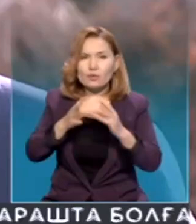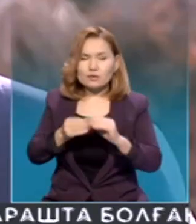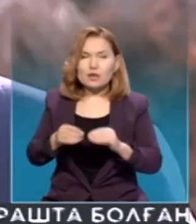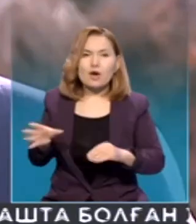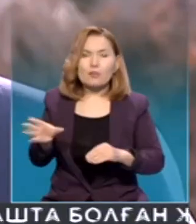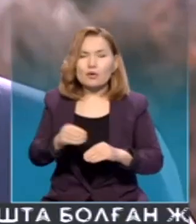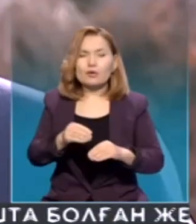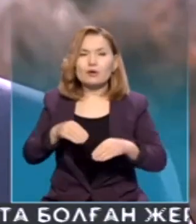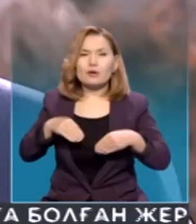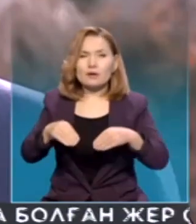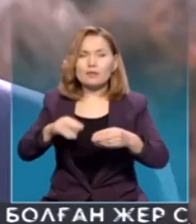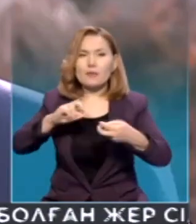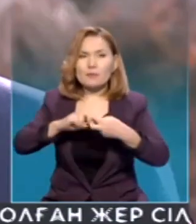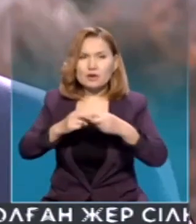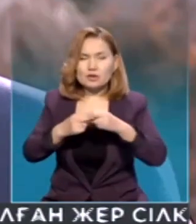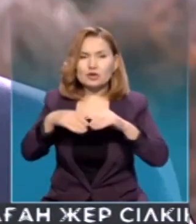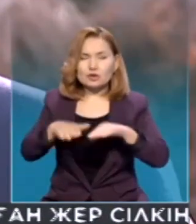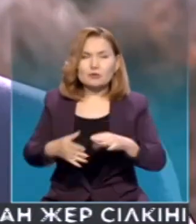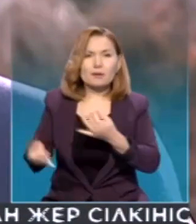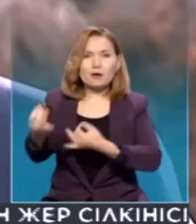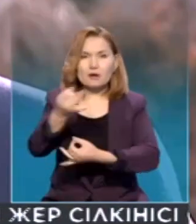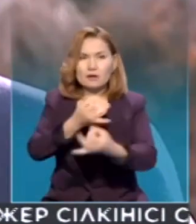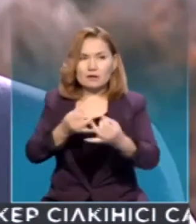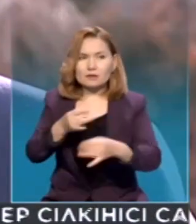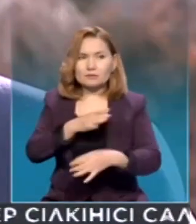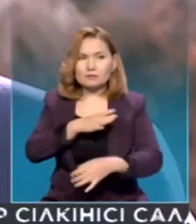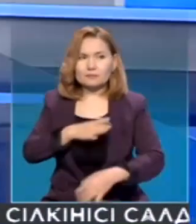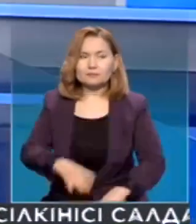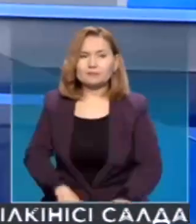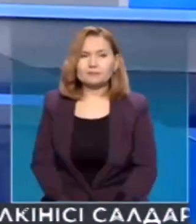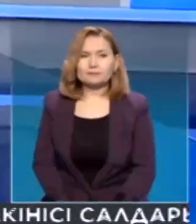бүкіл мәселелерді біз жан-жақтан осылай талқылайтын боламыз.